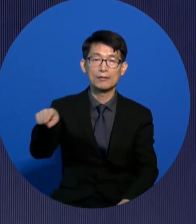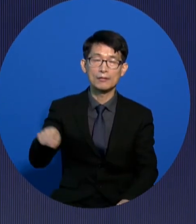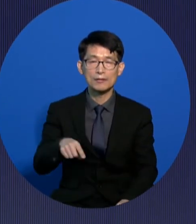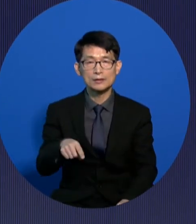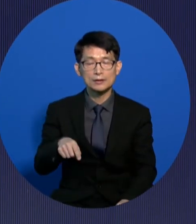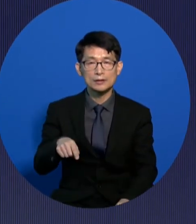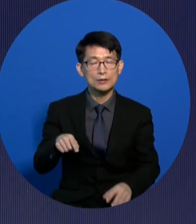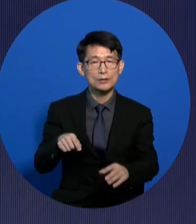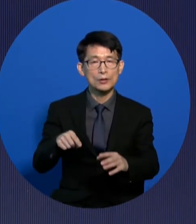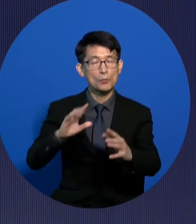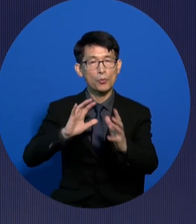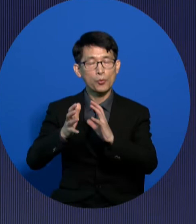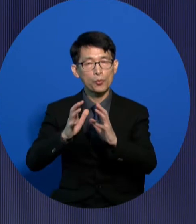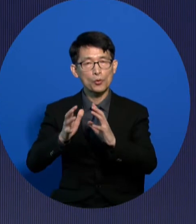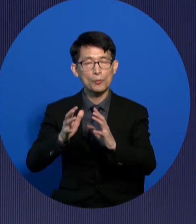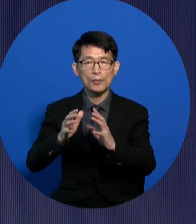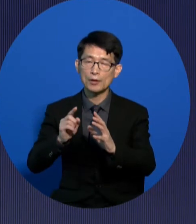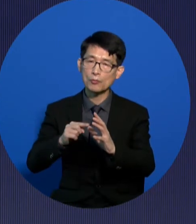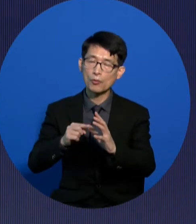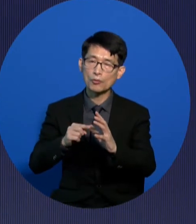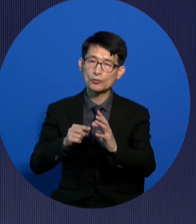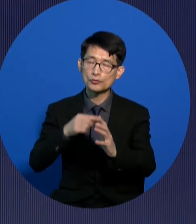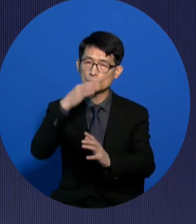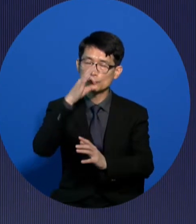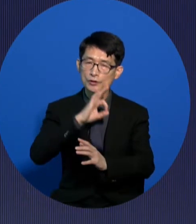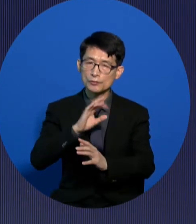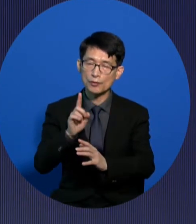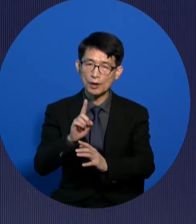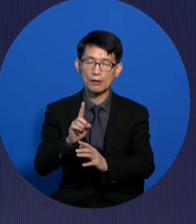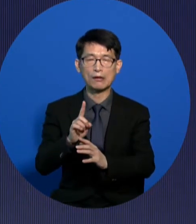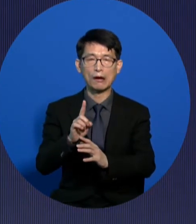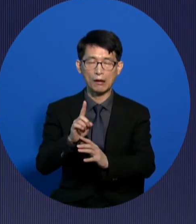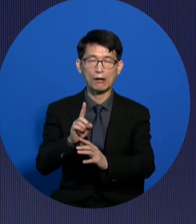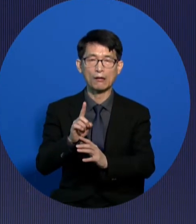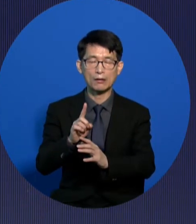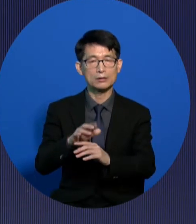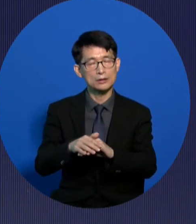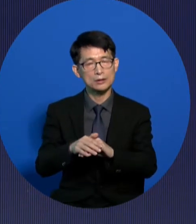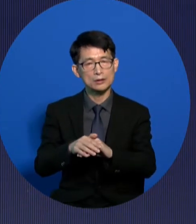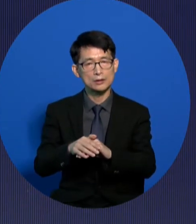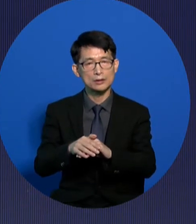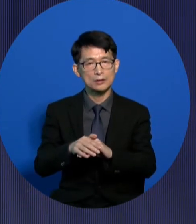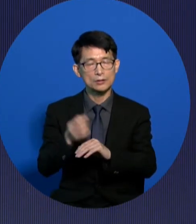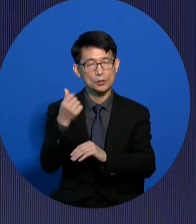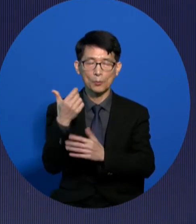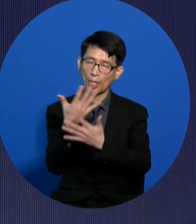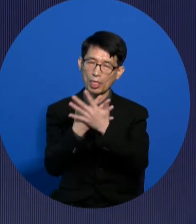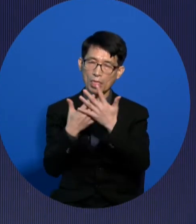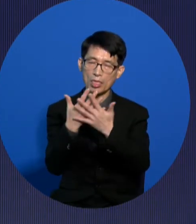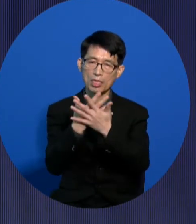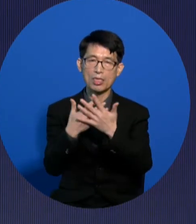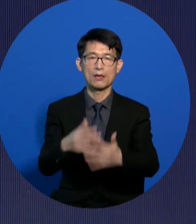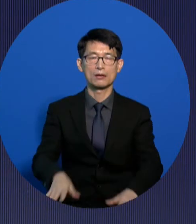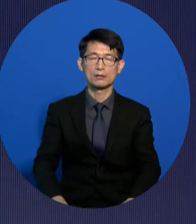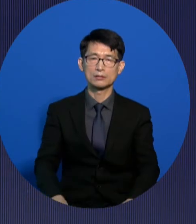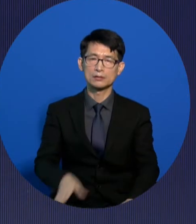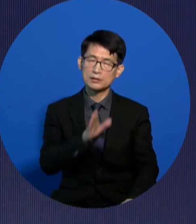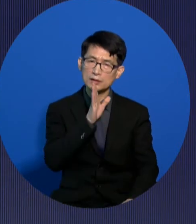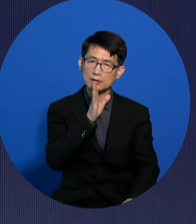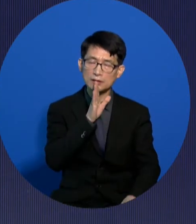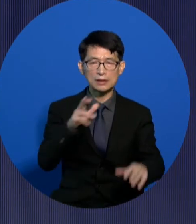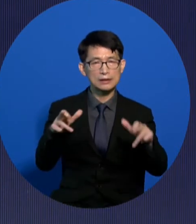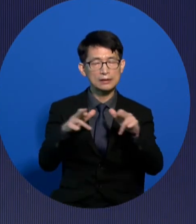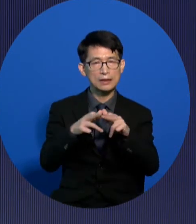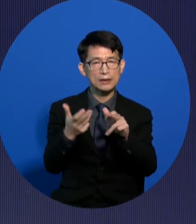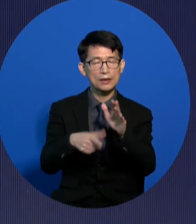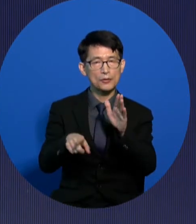무엇인지 다시 한번 돌아볼 필요가 있지 않나. 이게 과연 우리 장애인분들을 위한